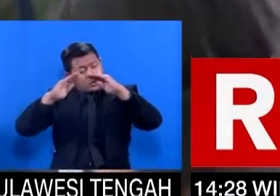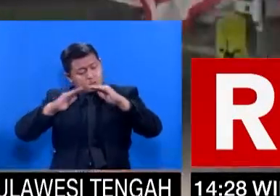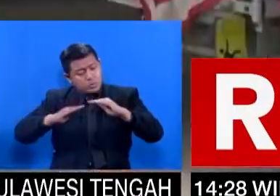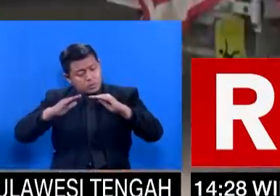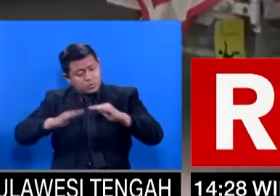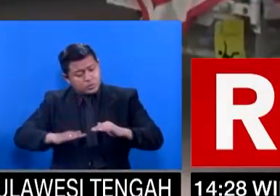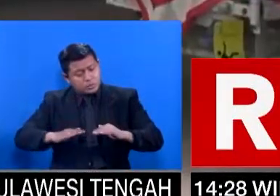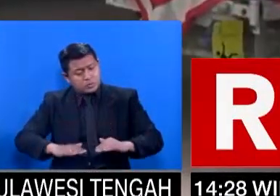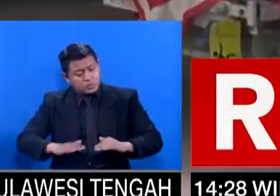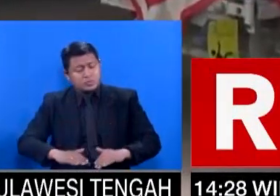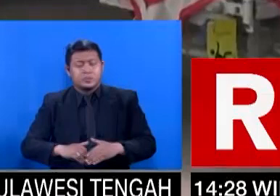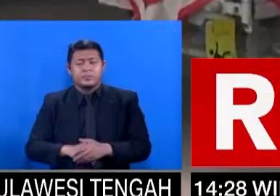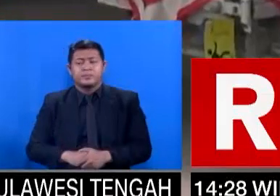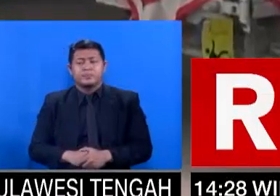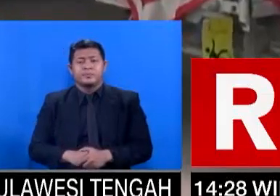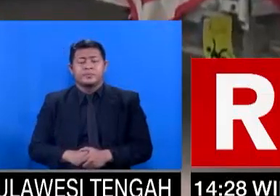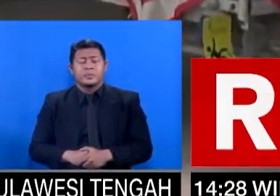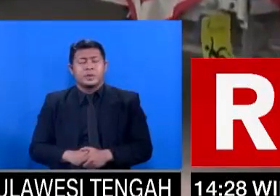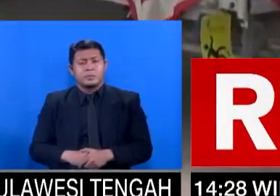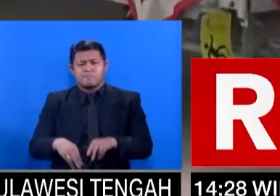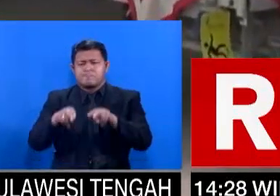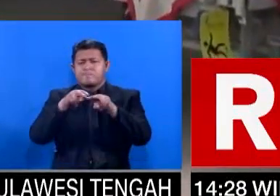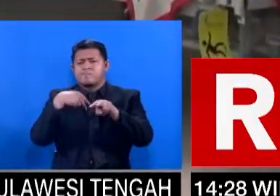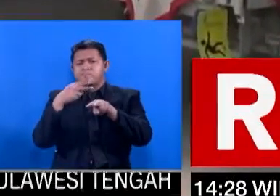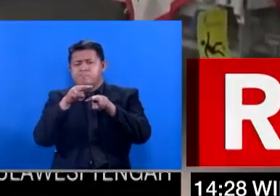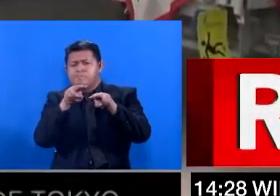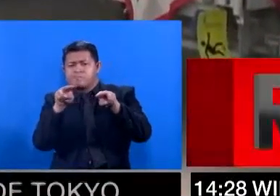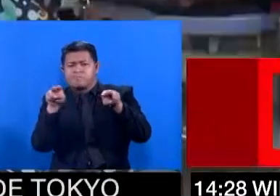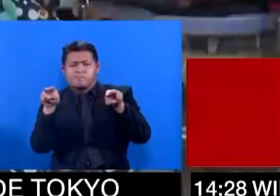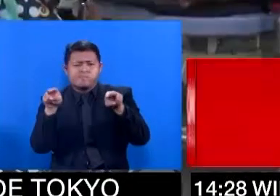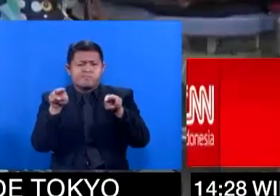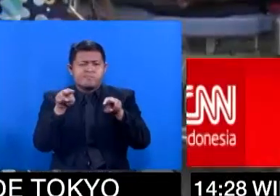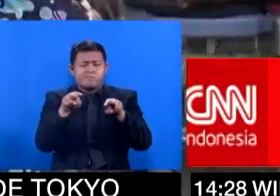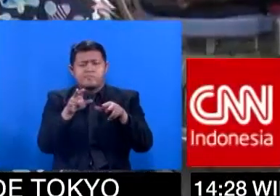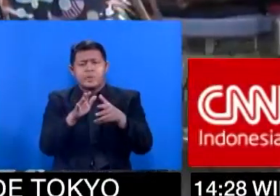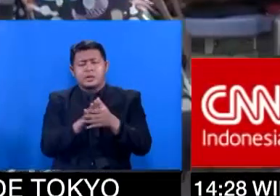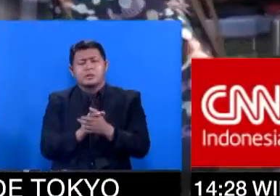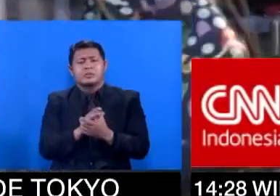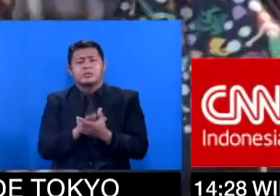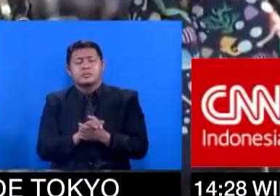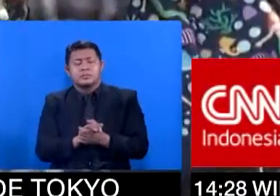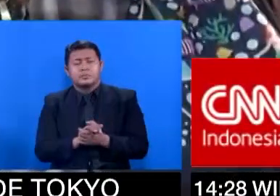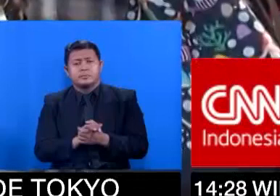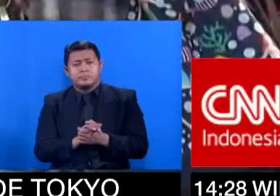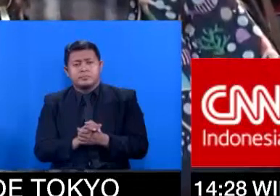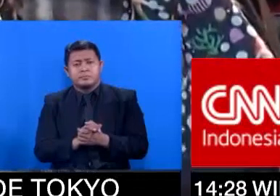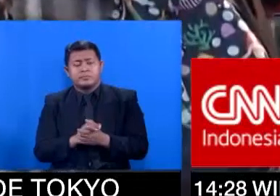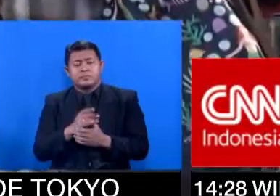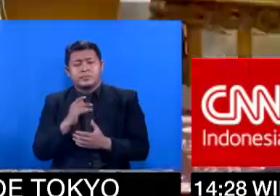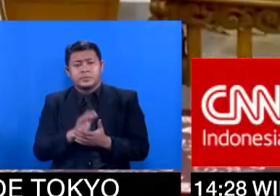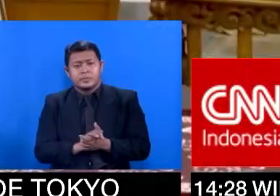penurunan. Kita selalu memantau, memahami dinamika di lapangan,